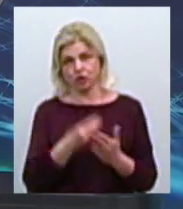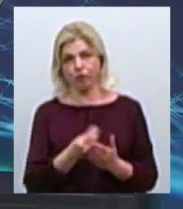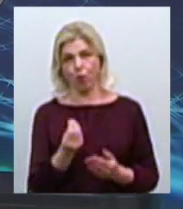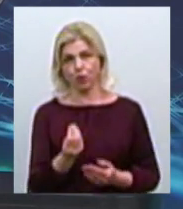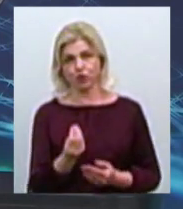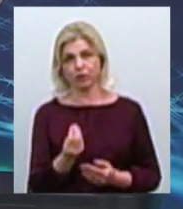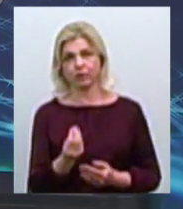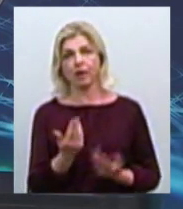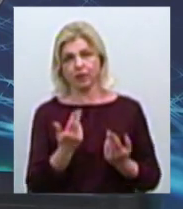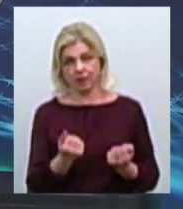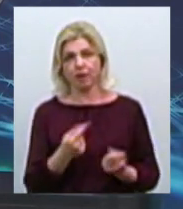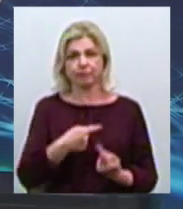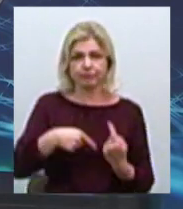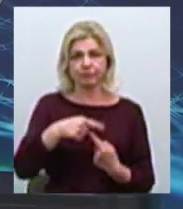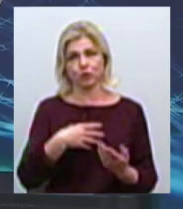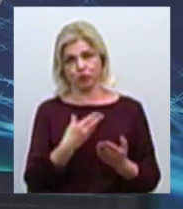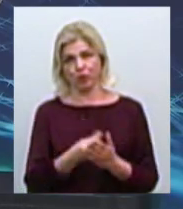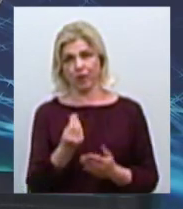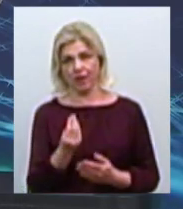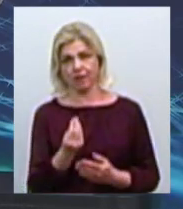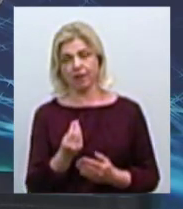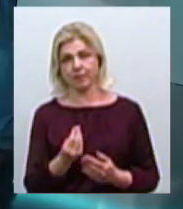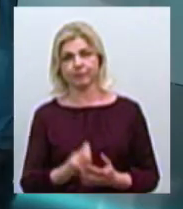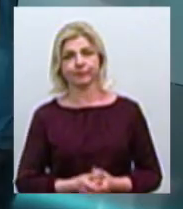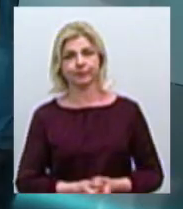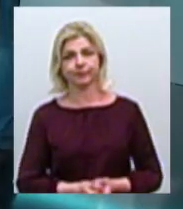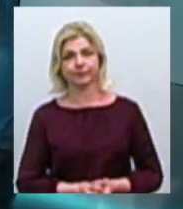момент обходиться своими деньгами. Угу.